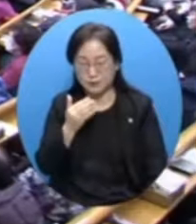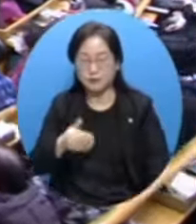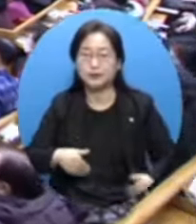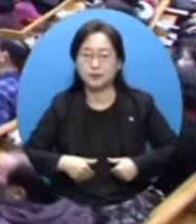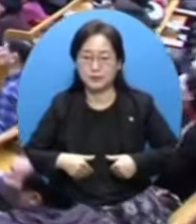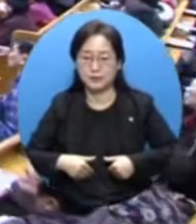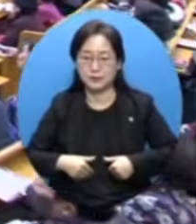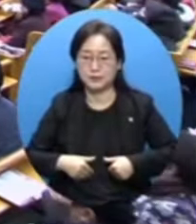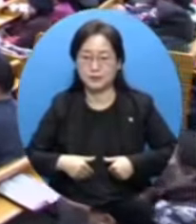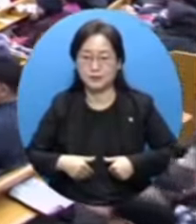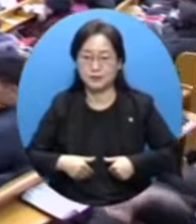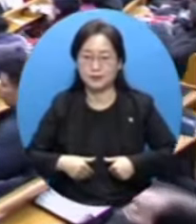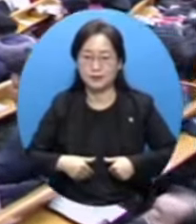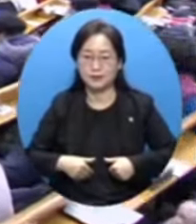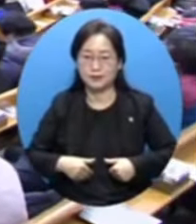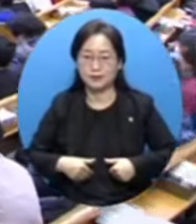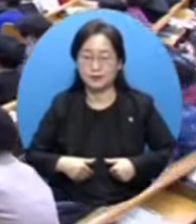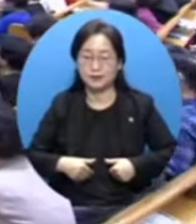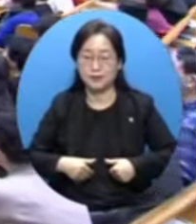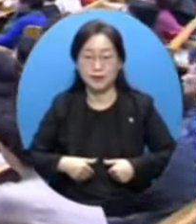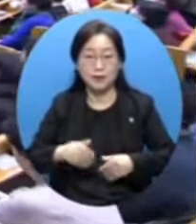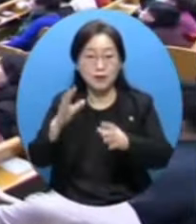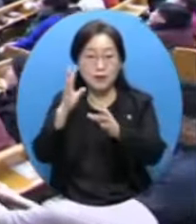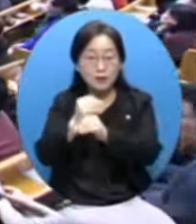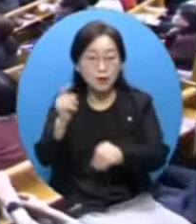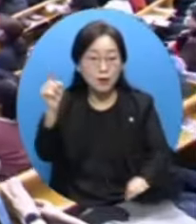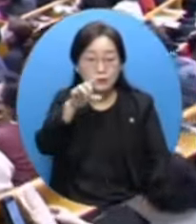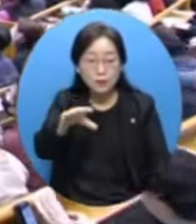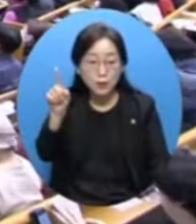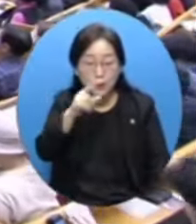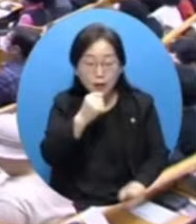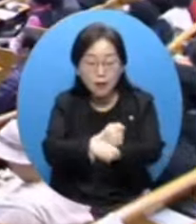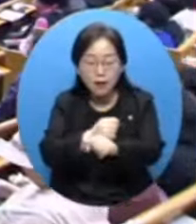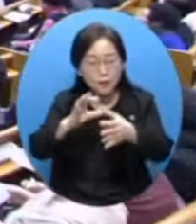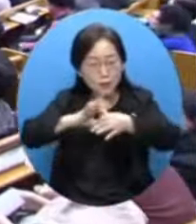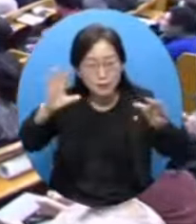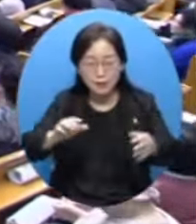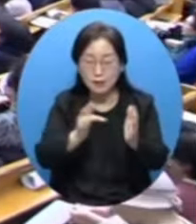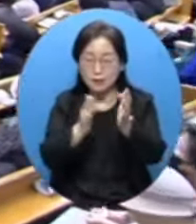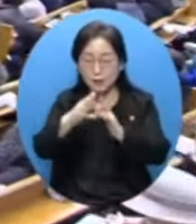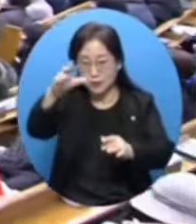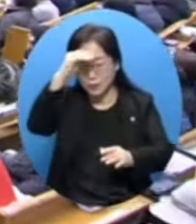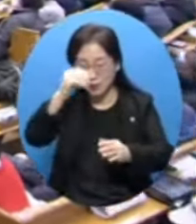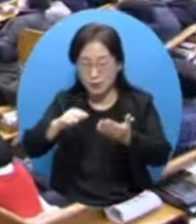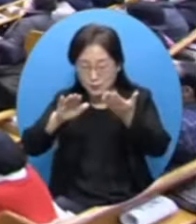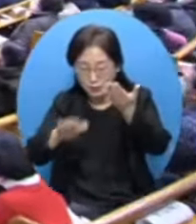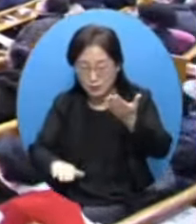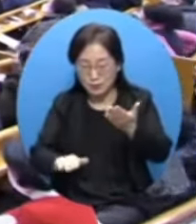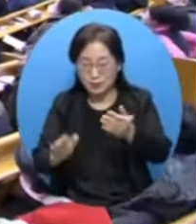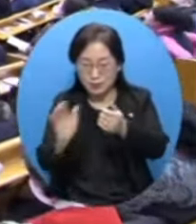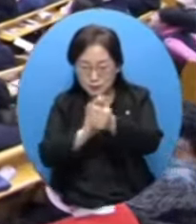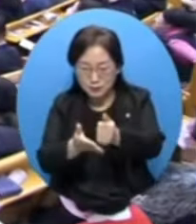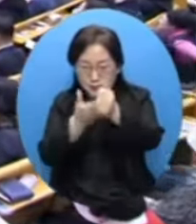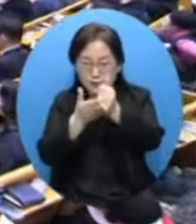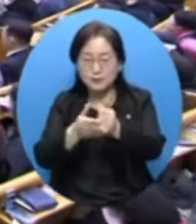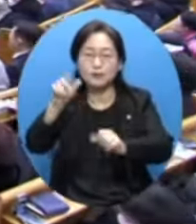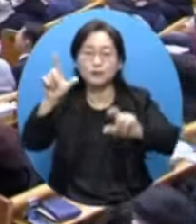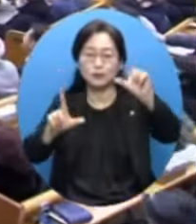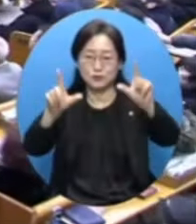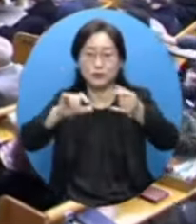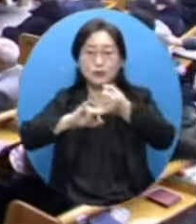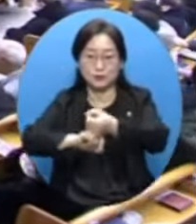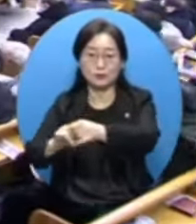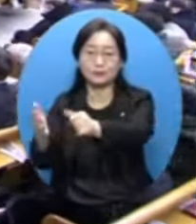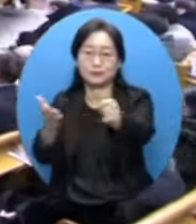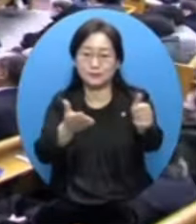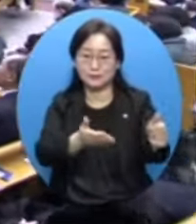됩니다 언제 어디서 무엇 하든지 예수님을 본받아서 낮아지고 섬기는 자의 모습으로 살아가는 우리 모두가 되야